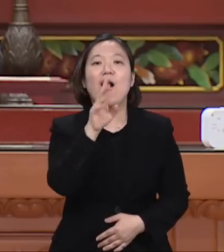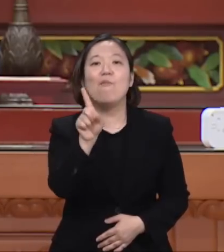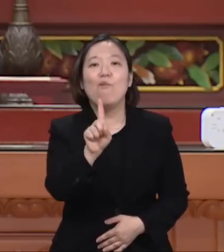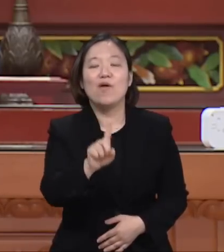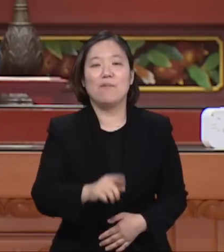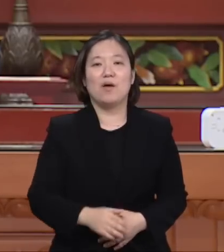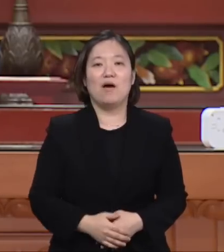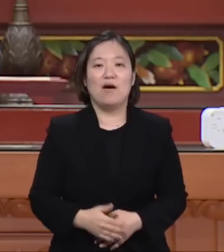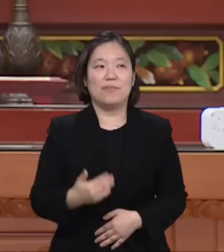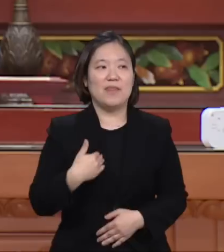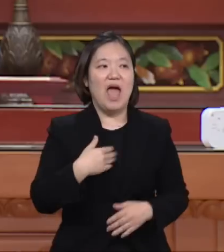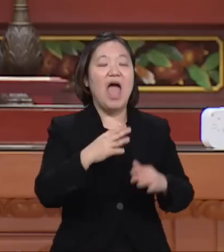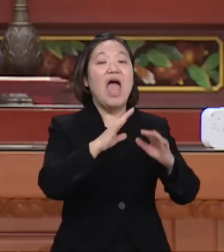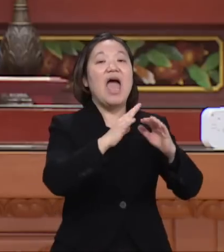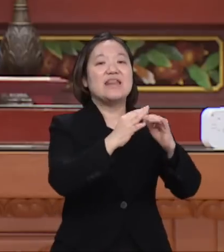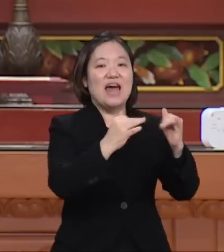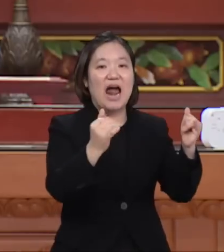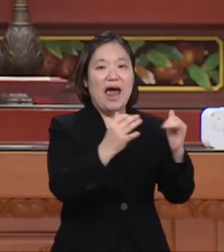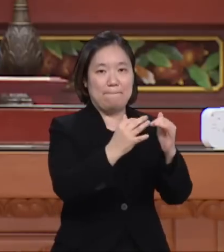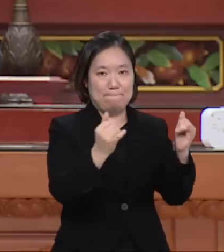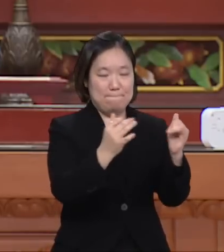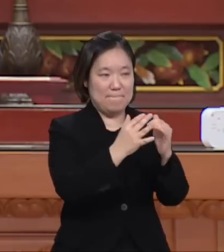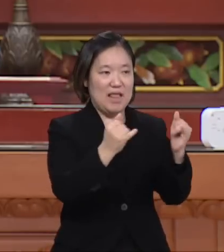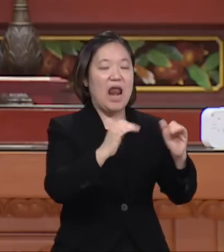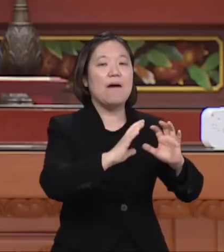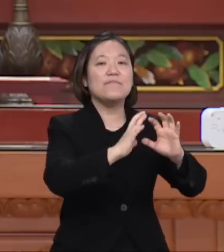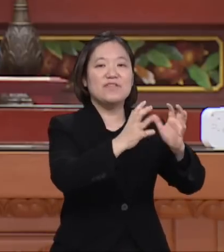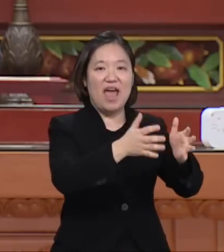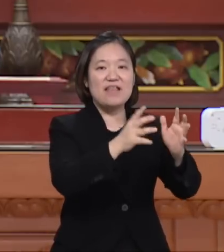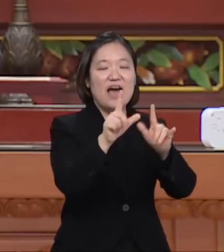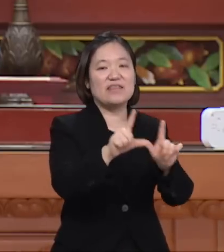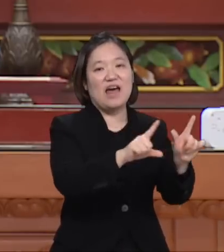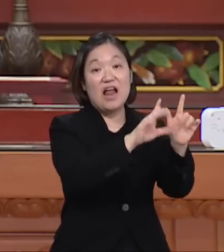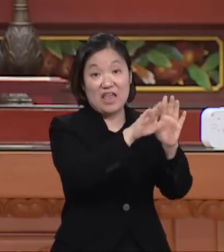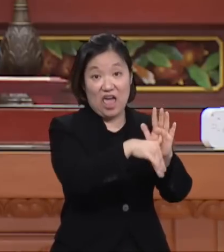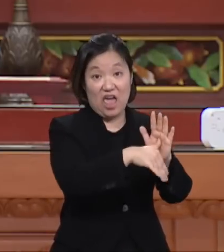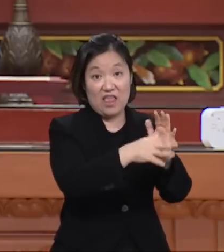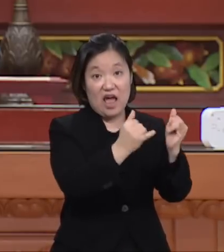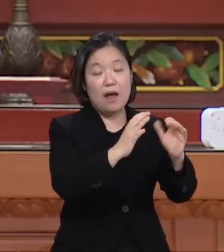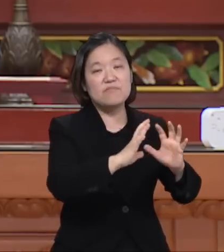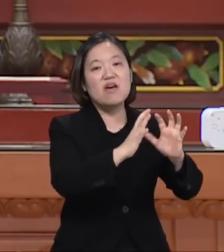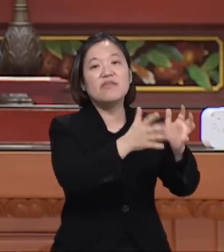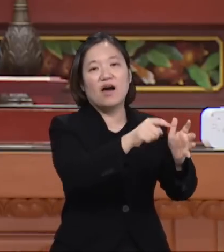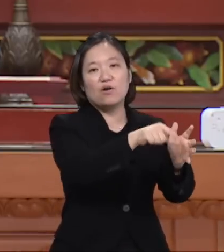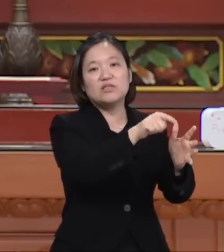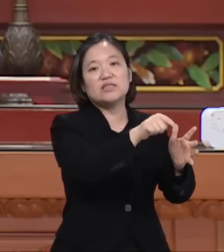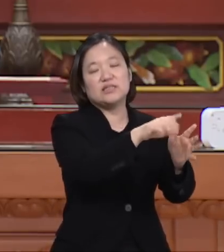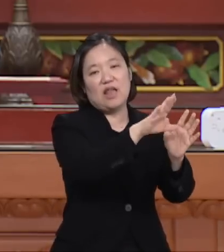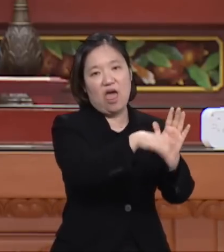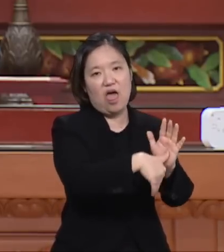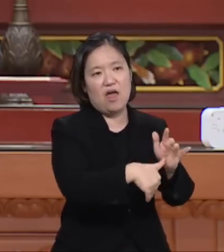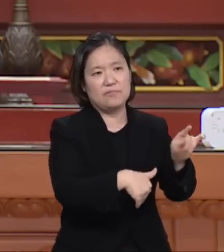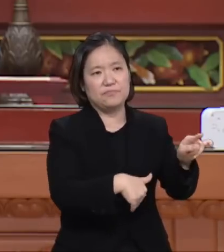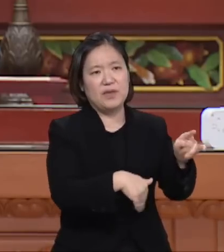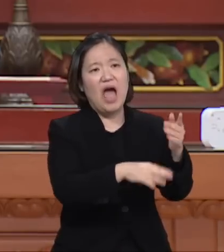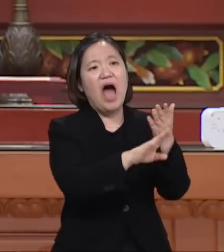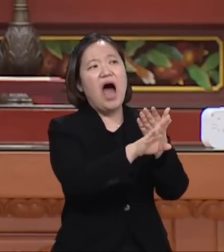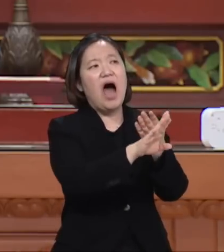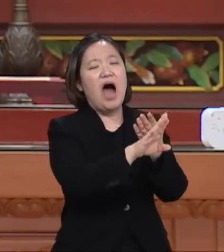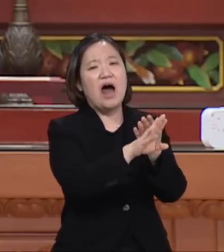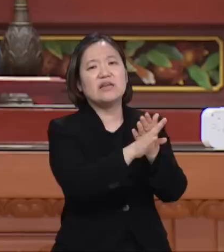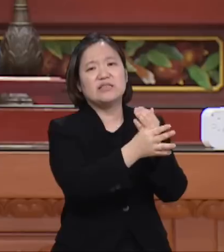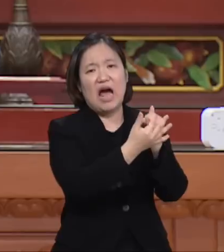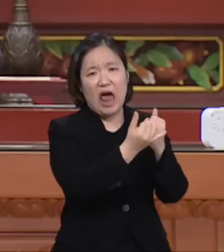저 세상에 있었을 때 인간 세상이 있었을 때 남이 하지 않은 일을